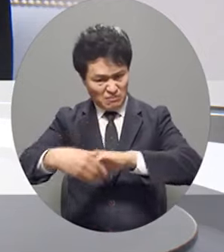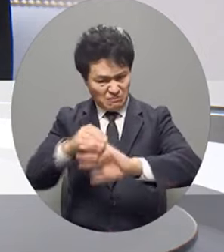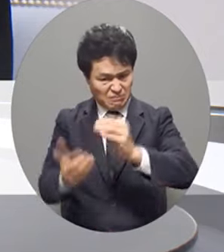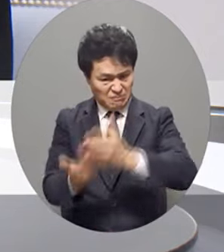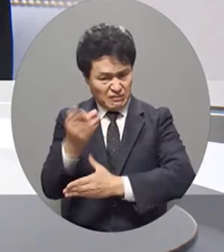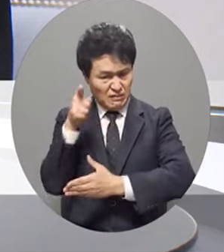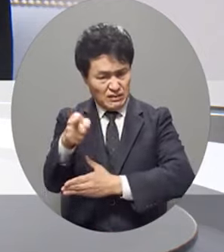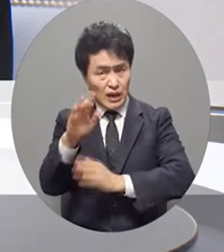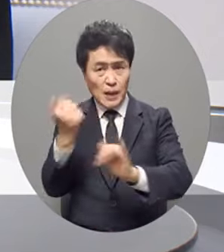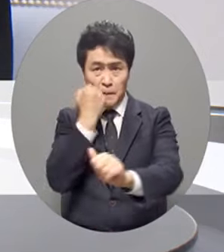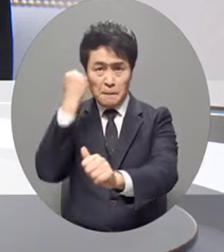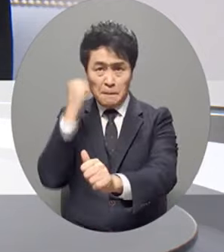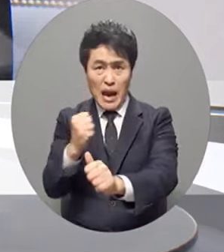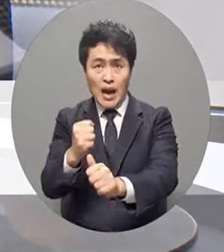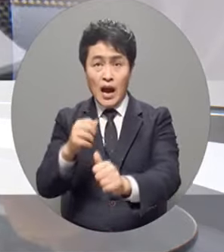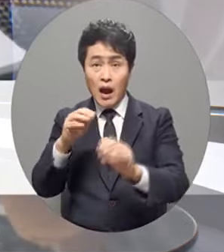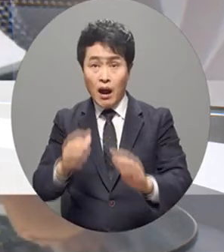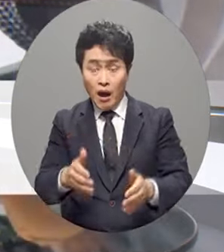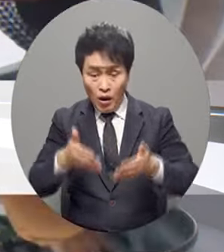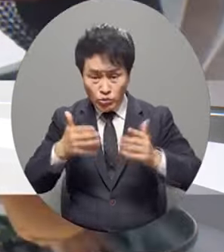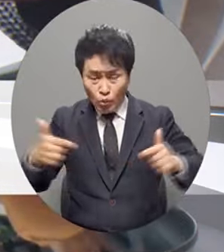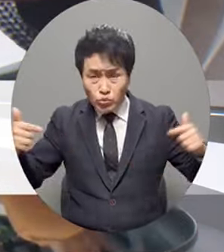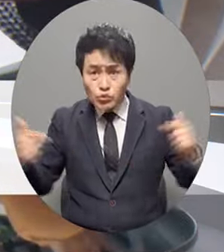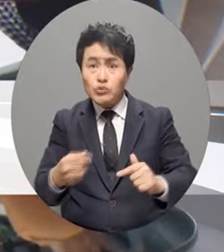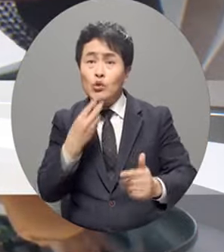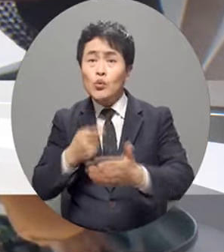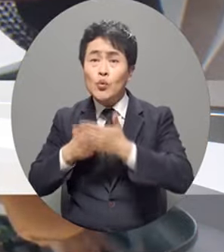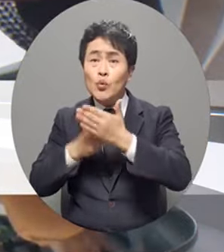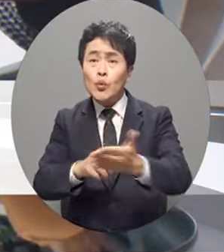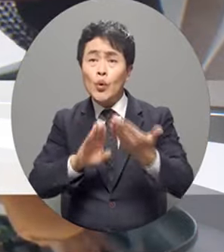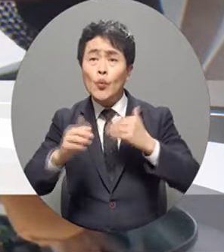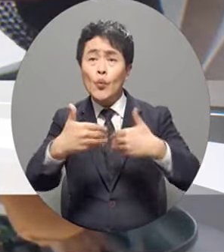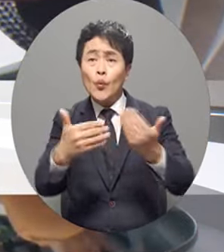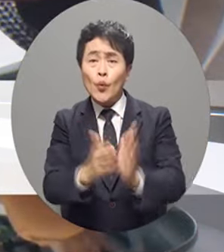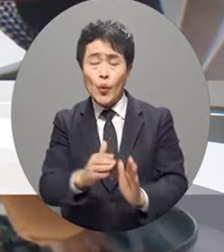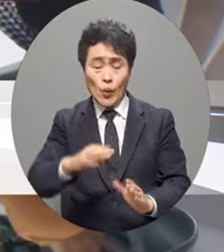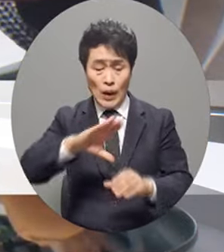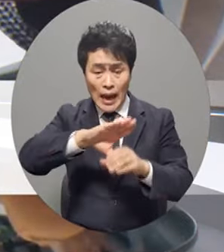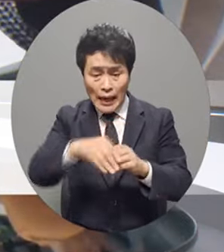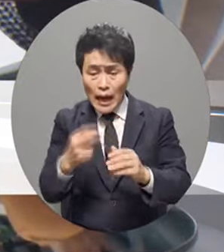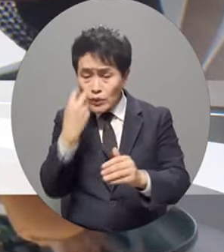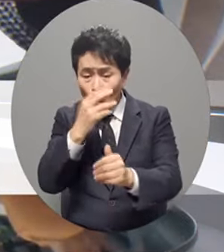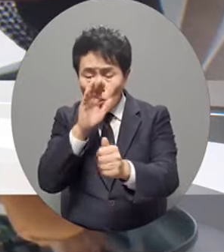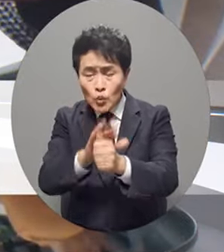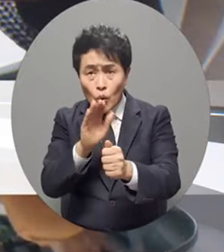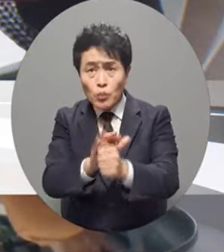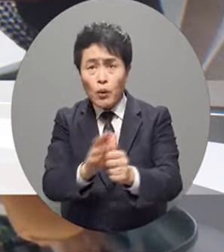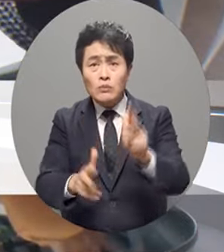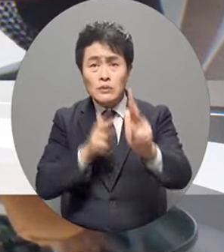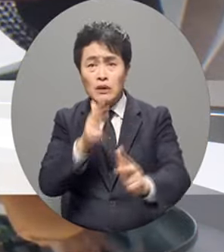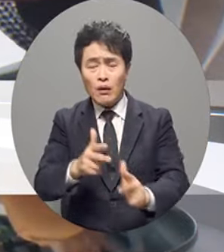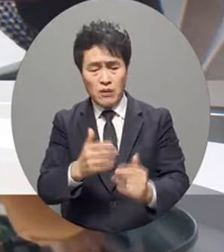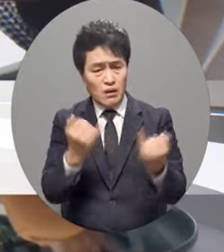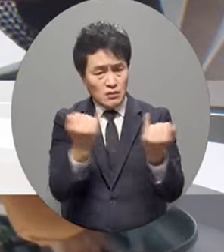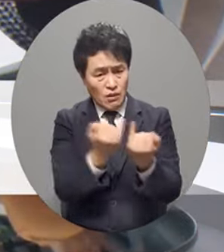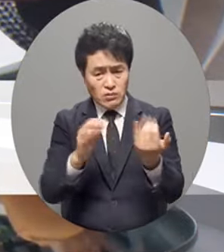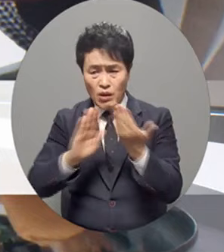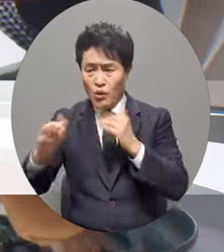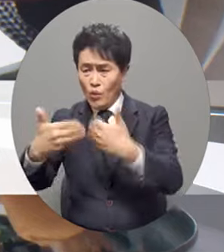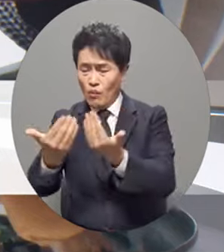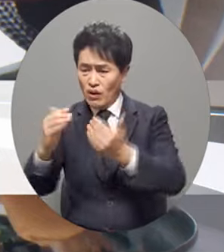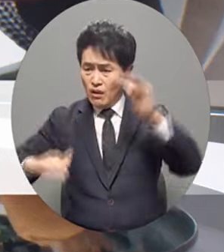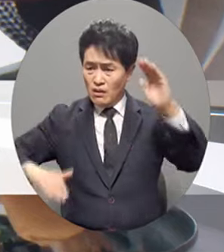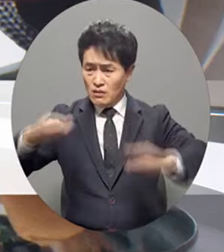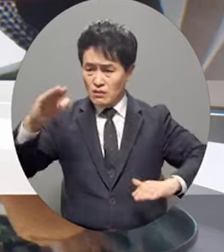지목했습니다. 저출생 대책으로 서울시가 추진 중인 외국인 가사돌봄 노동자 시범 사업이 여성과 외국인